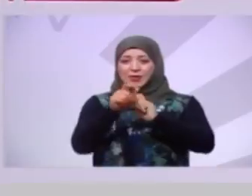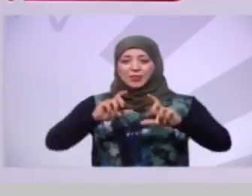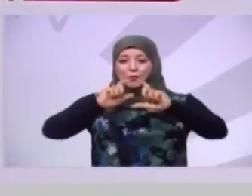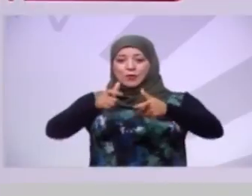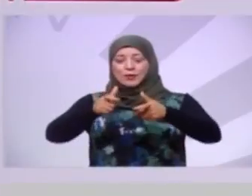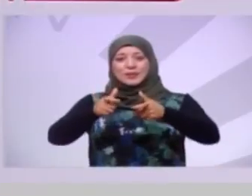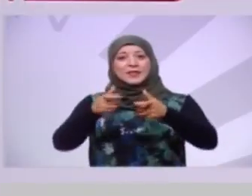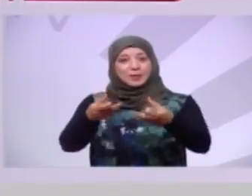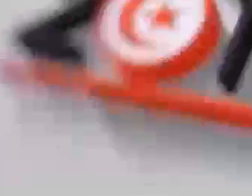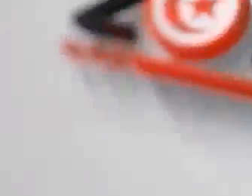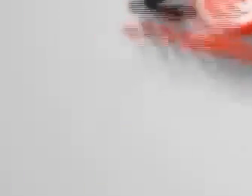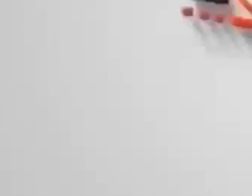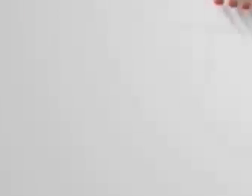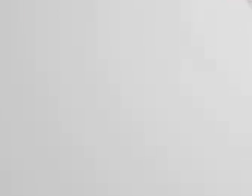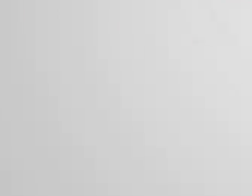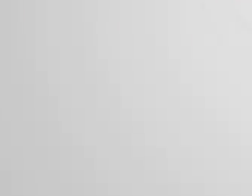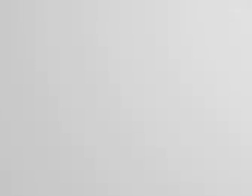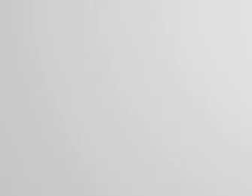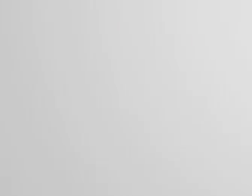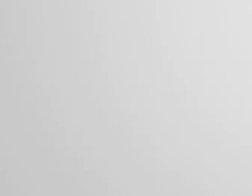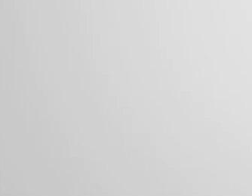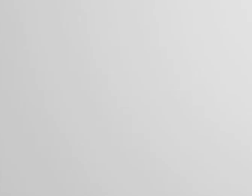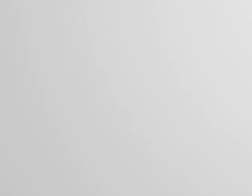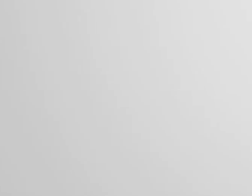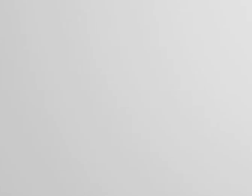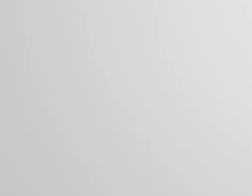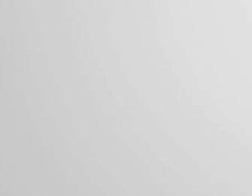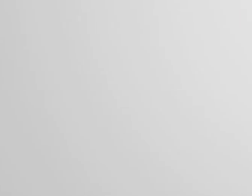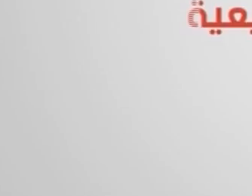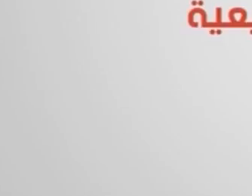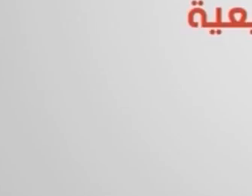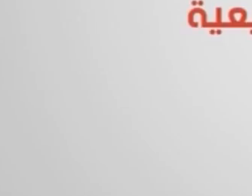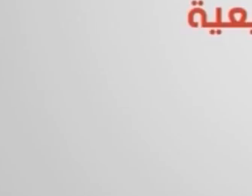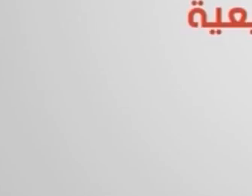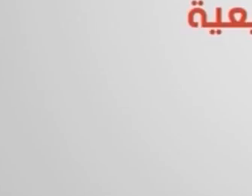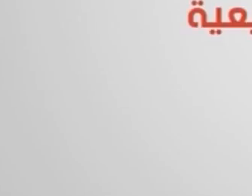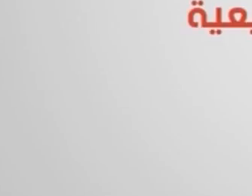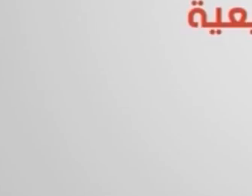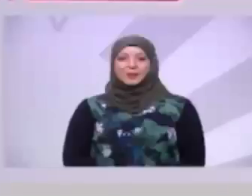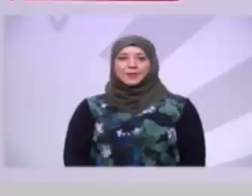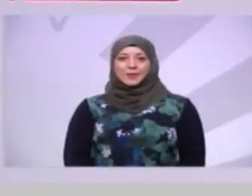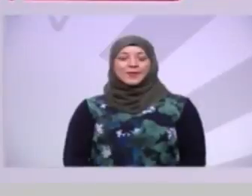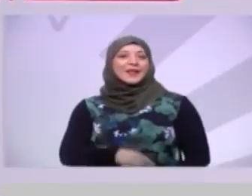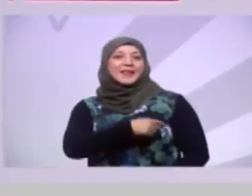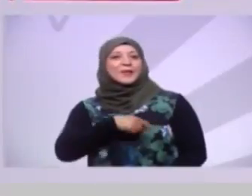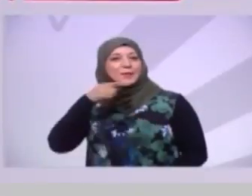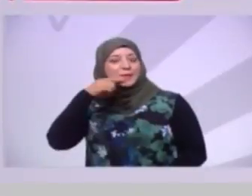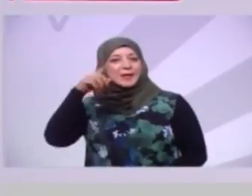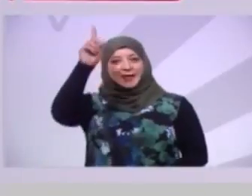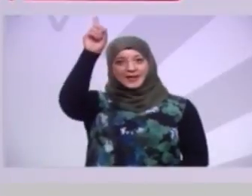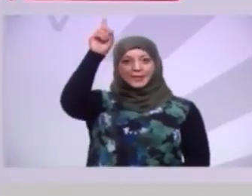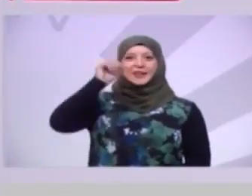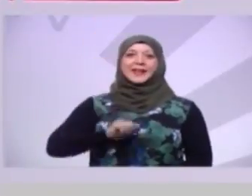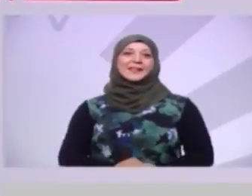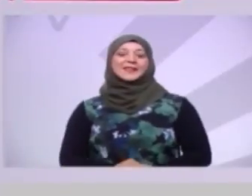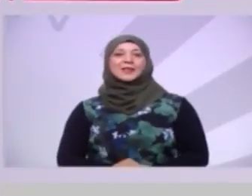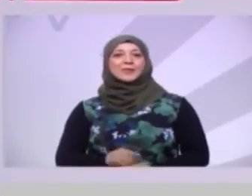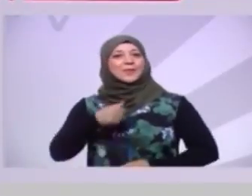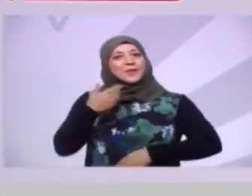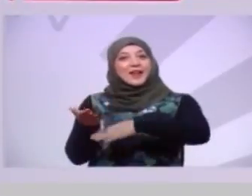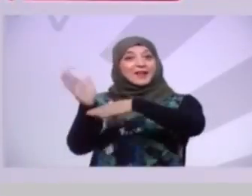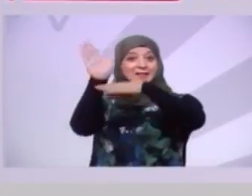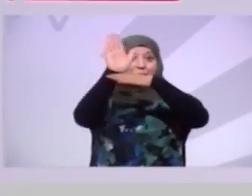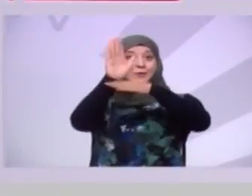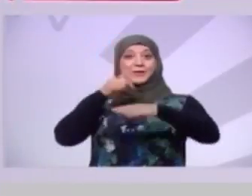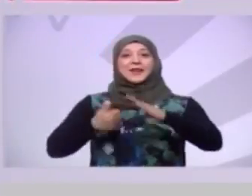الحزب الديمقراطي نعم بسم الله الرحمان الرحيم فكر احمد